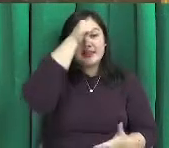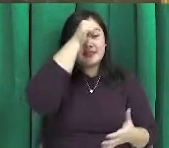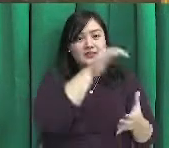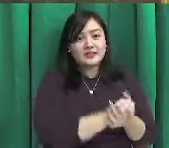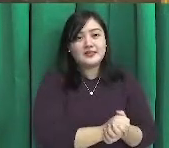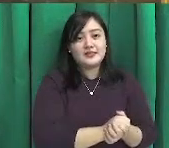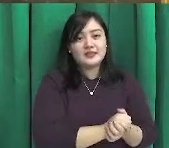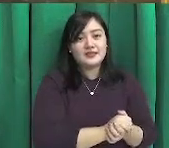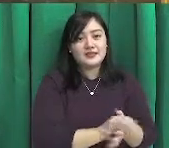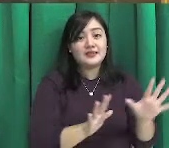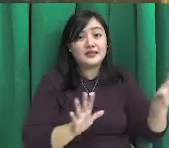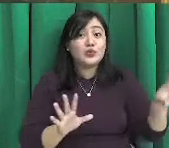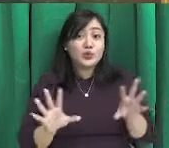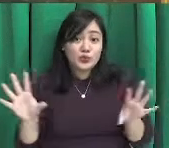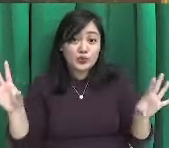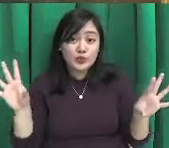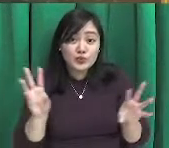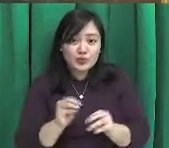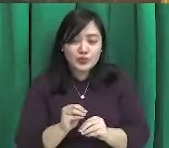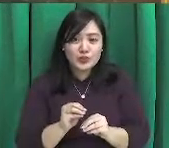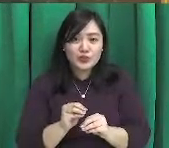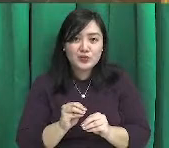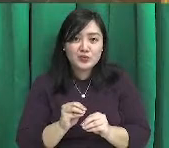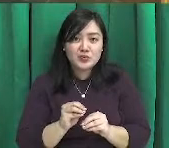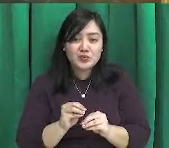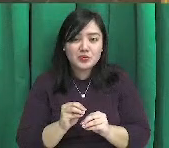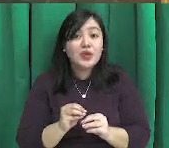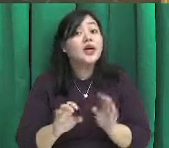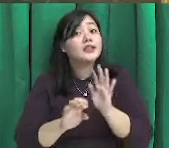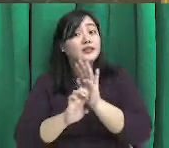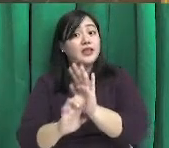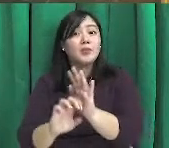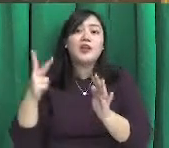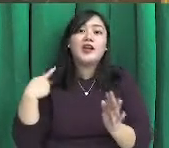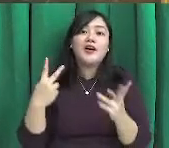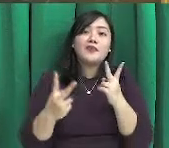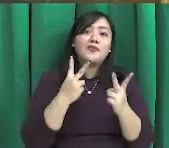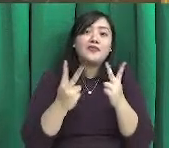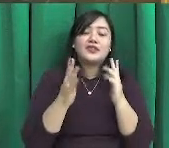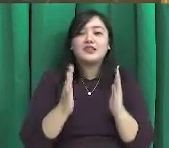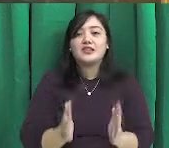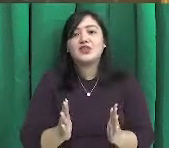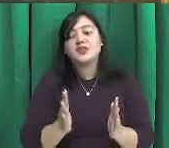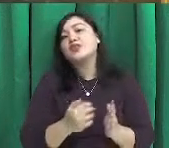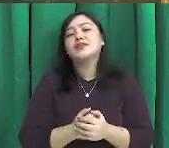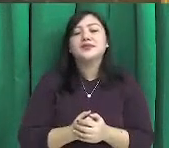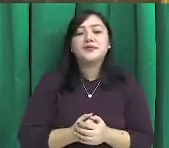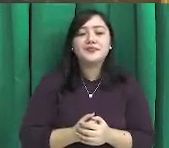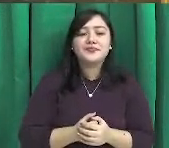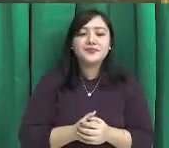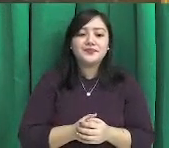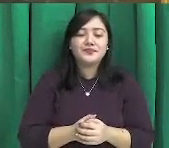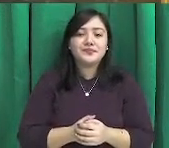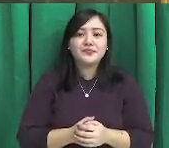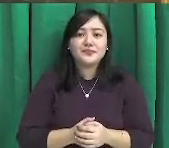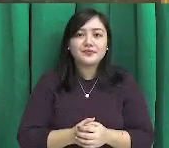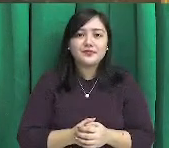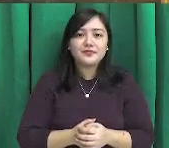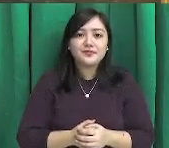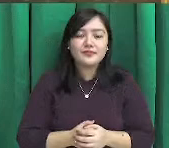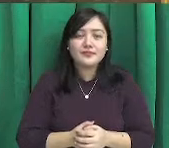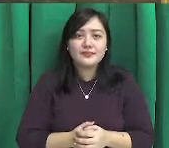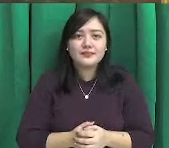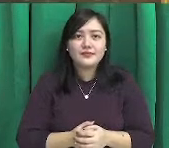gustong i-blow out o may gusto siyang pasahin yung misis niyo o mister niya o mister mo. Alright.